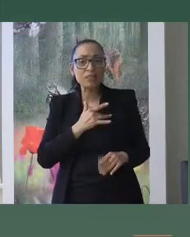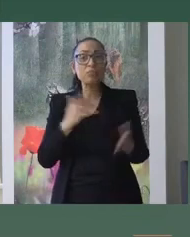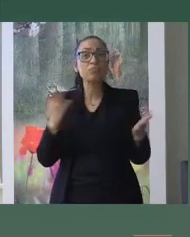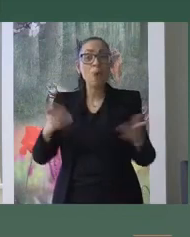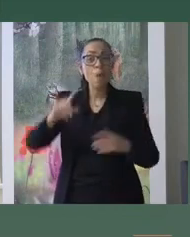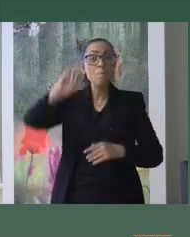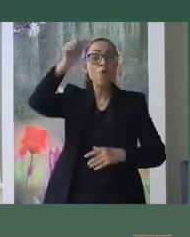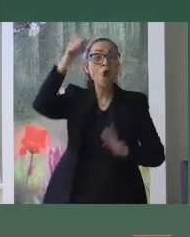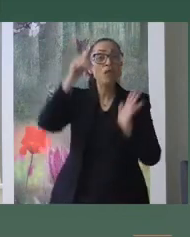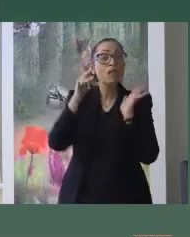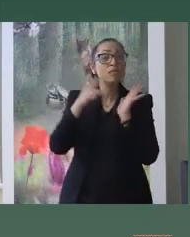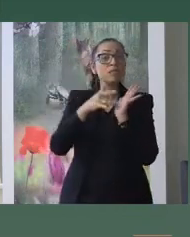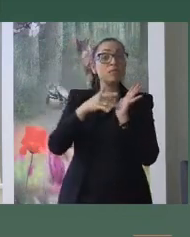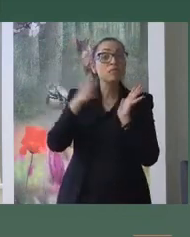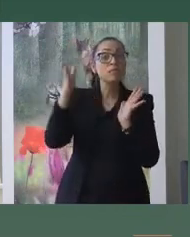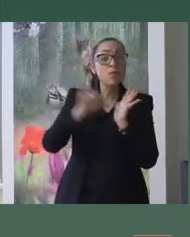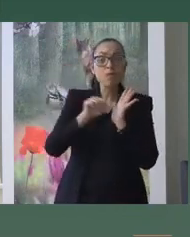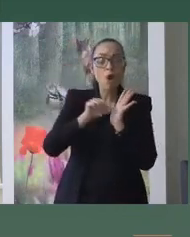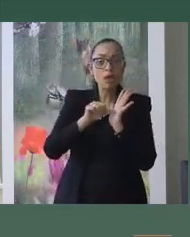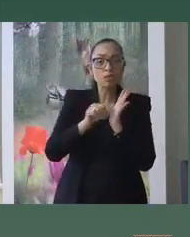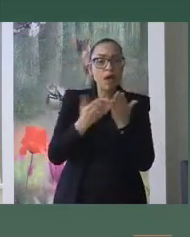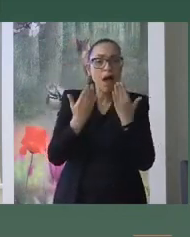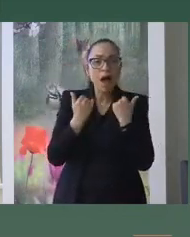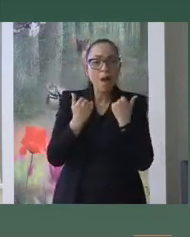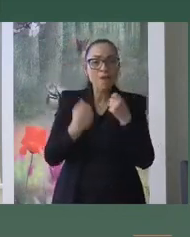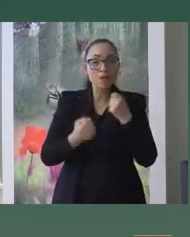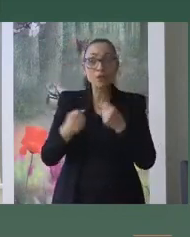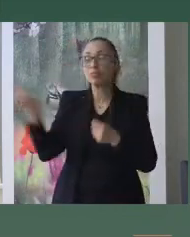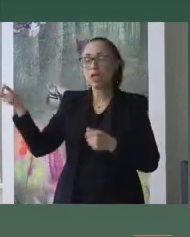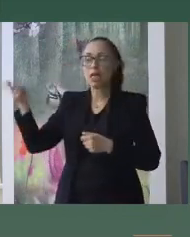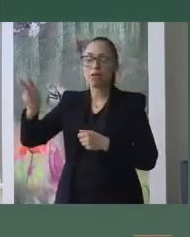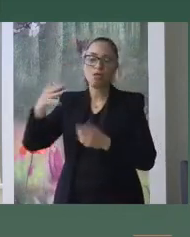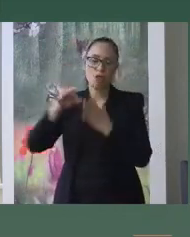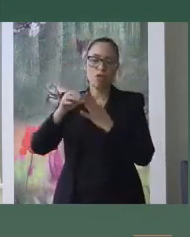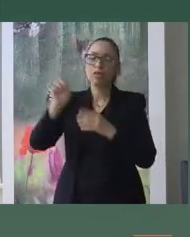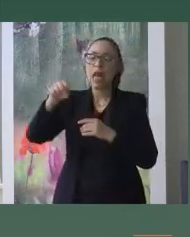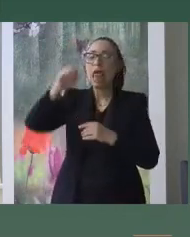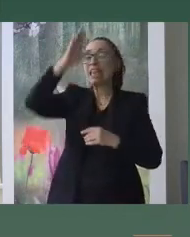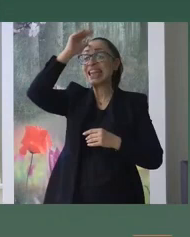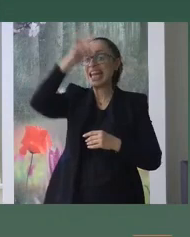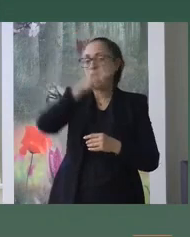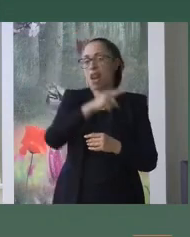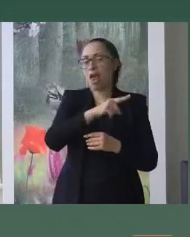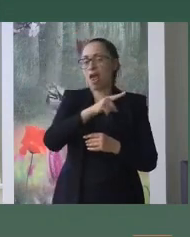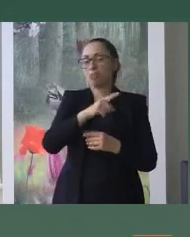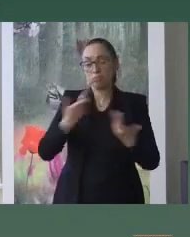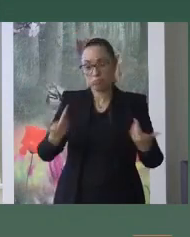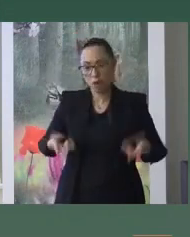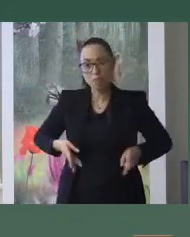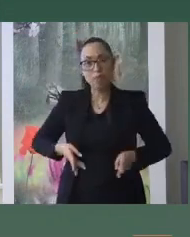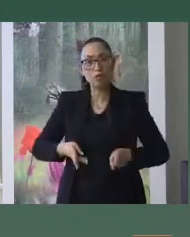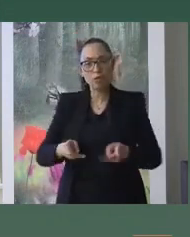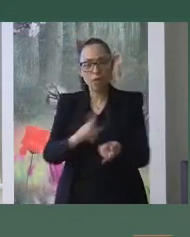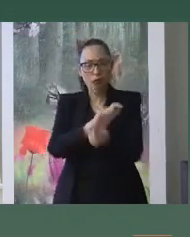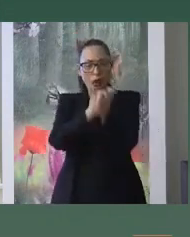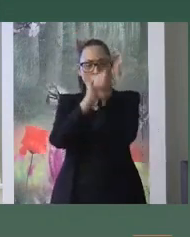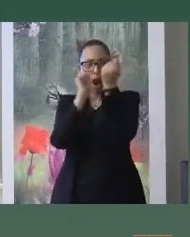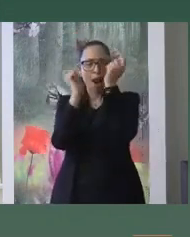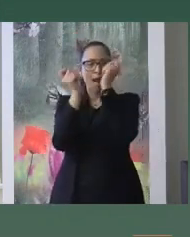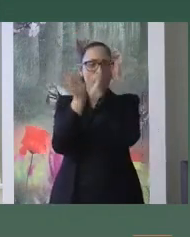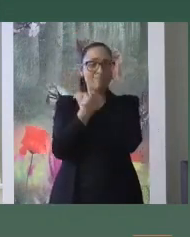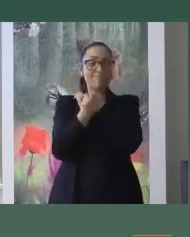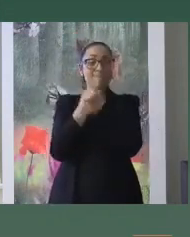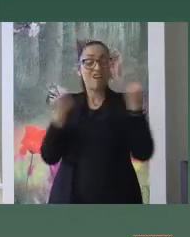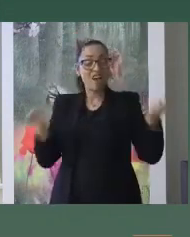από τις πρώτες πόλεις χωρίς αυτοκίνητο. Τα Τρίκαλα ήταν. Τα Τρίκαλα. Εντάξει. Που έκανε πεζόδρομους, που έκανε, μεταμορφώθηκε. Έκανε